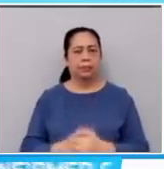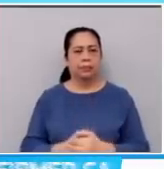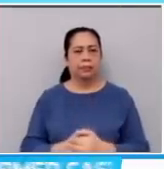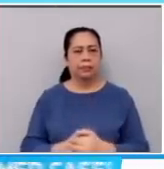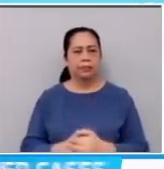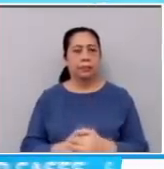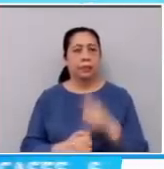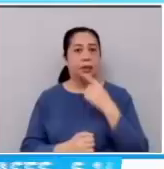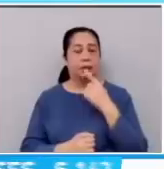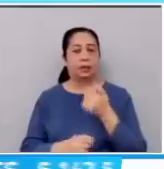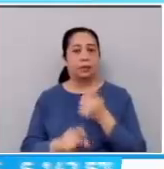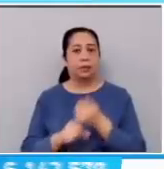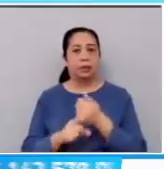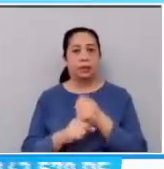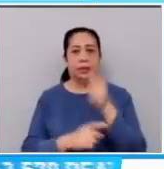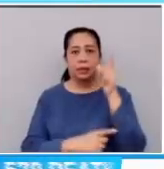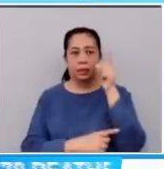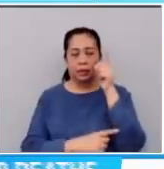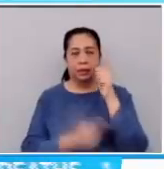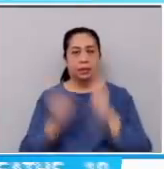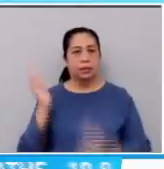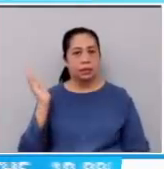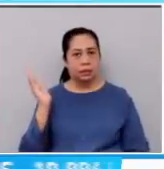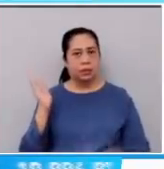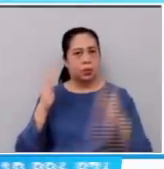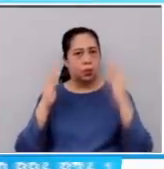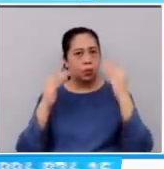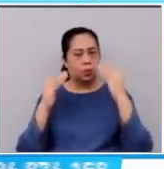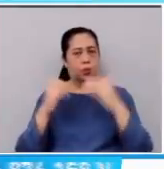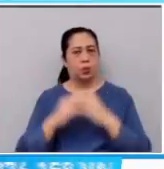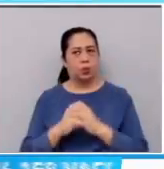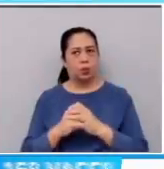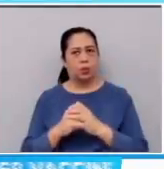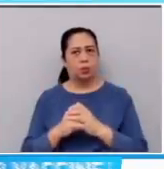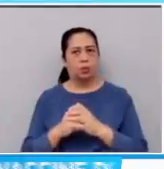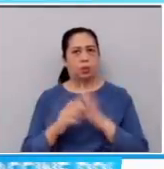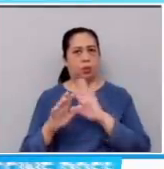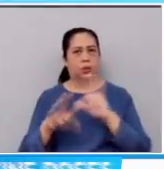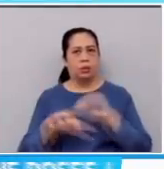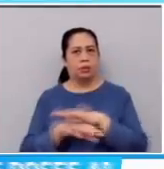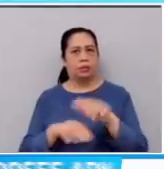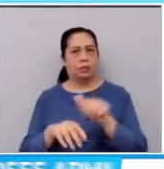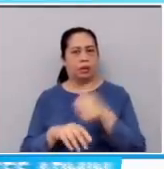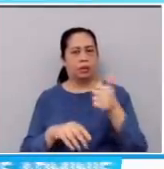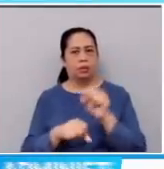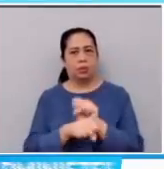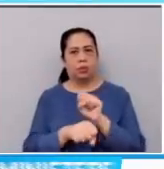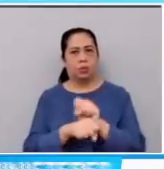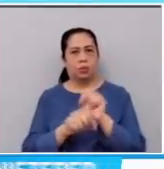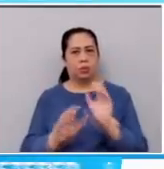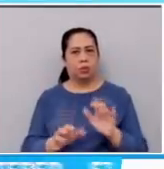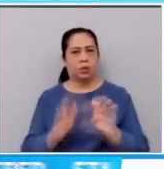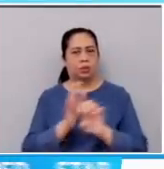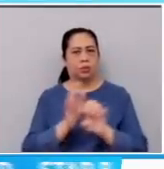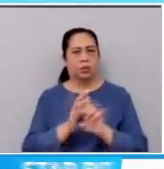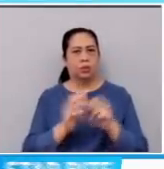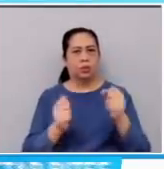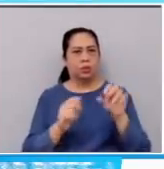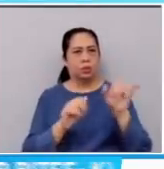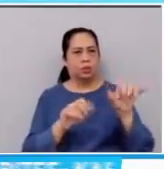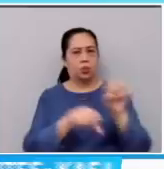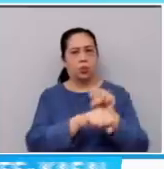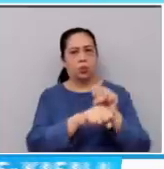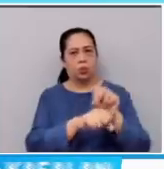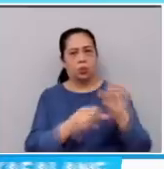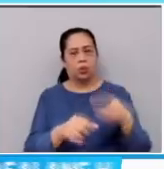naman ni Lynn Rin Reyes, sana lang daw ay hindi ito makaapekto sa ibang manggagawa gaya ng mga nasa skeletal workforce at minimum